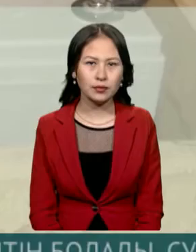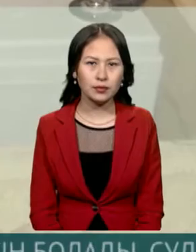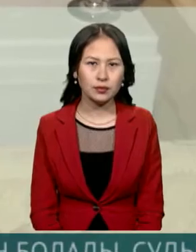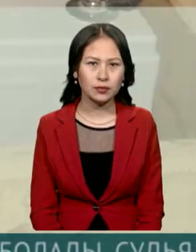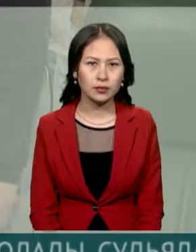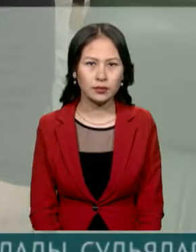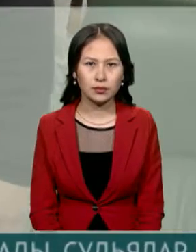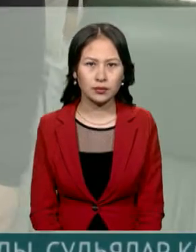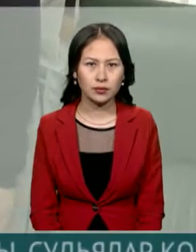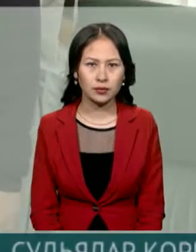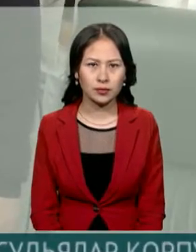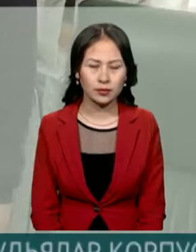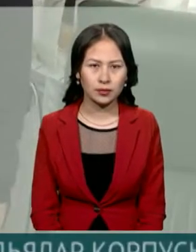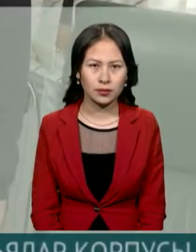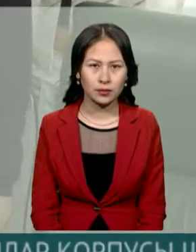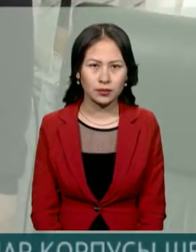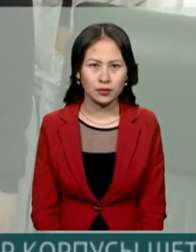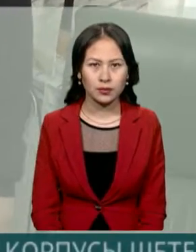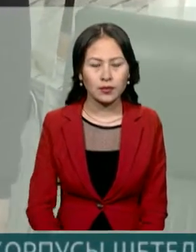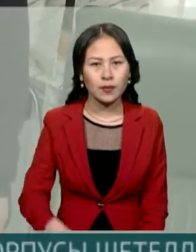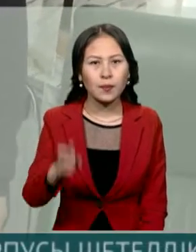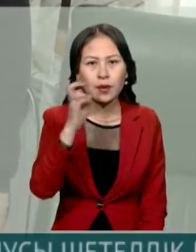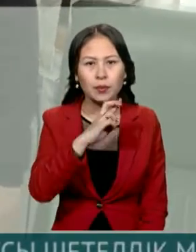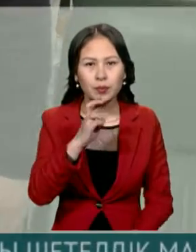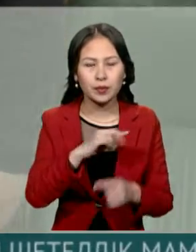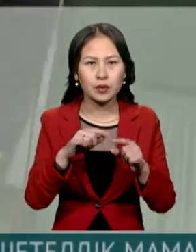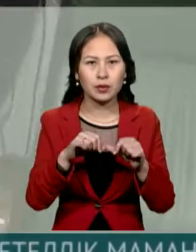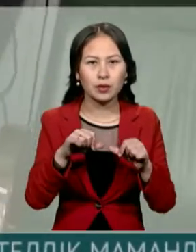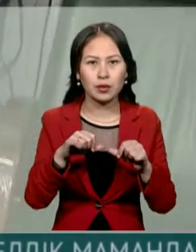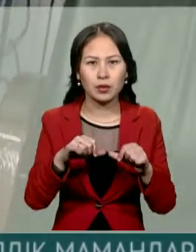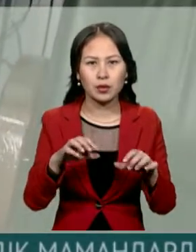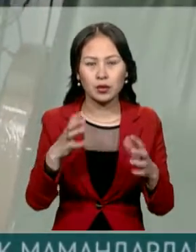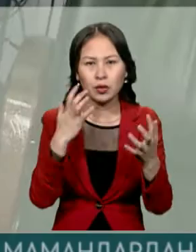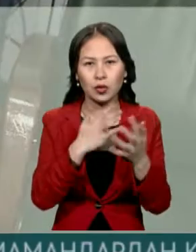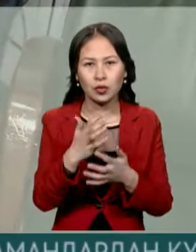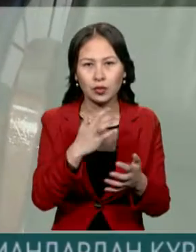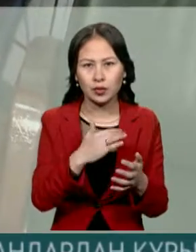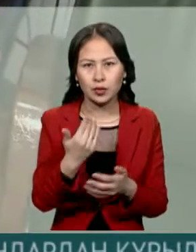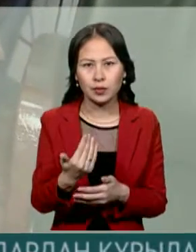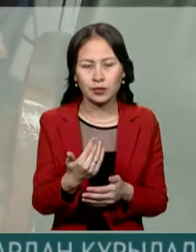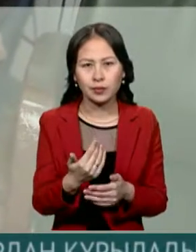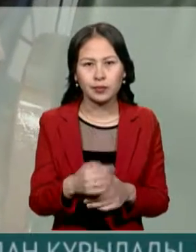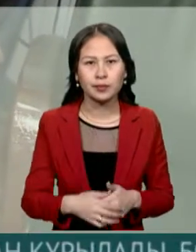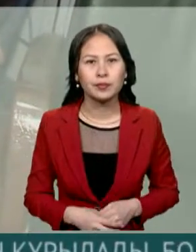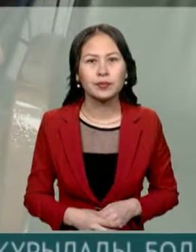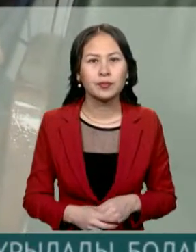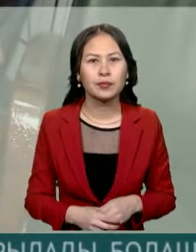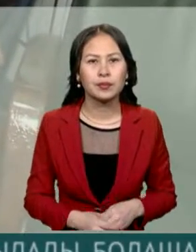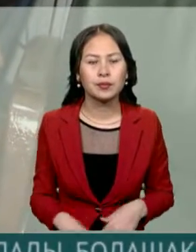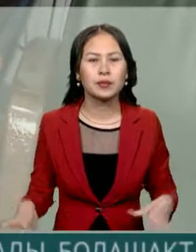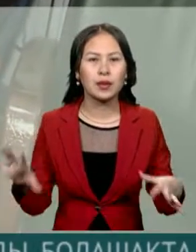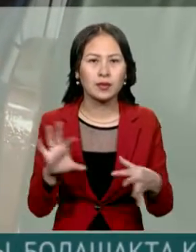Аккумуляторға жиналған 48 вольттық тұрақты кернеу көзін, мына жерде инверторымыз бар. Сол